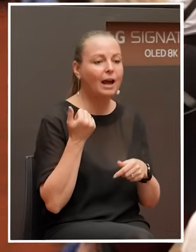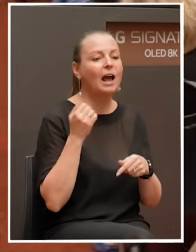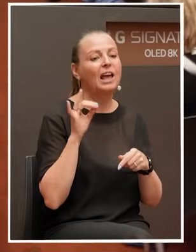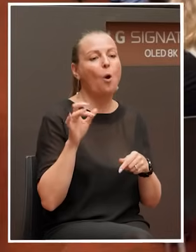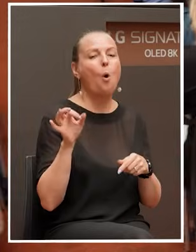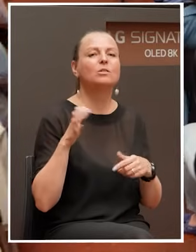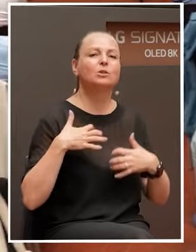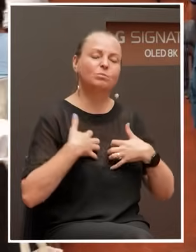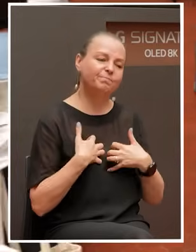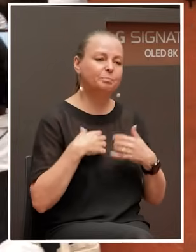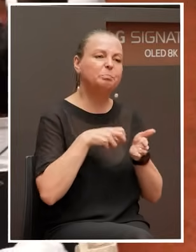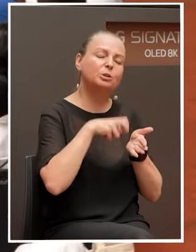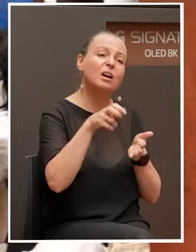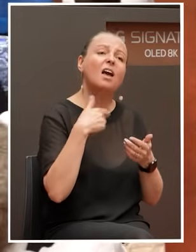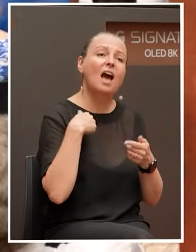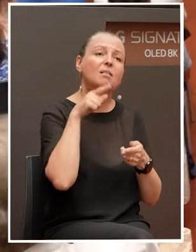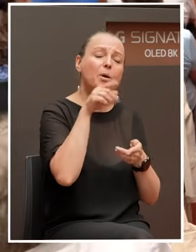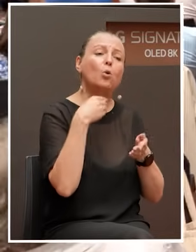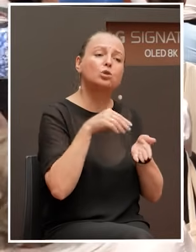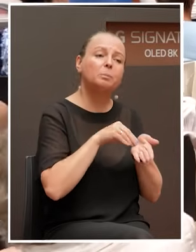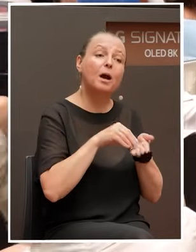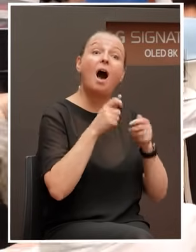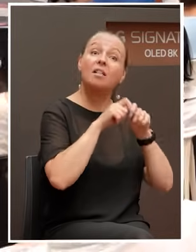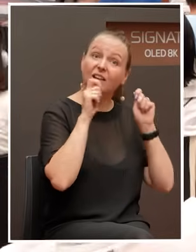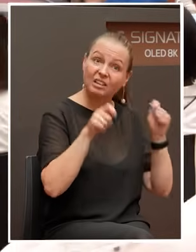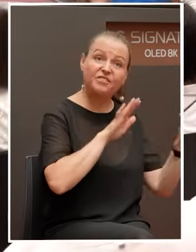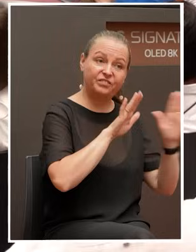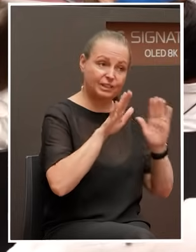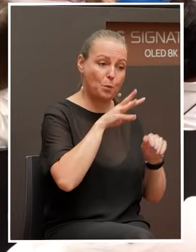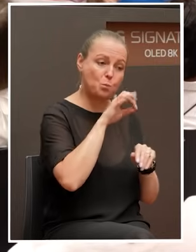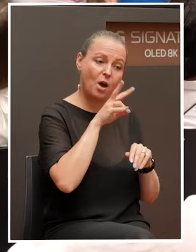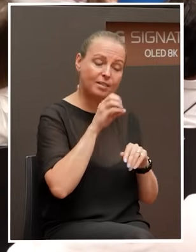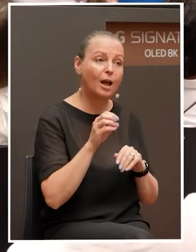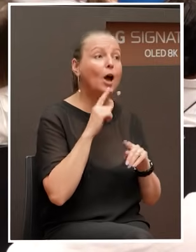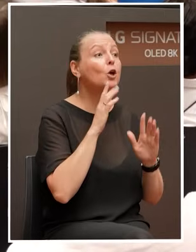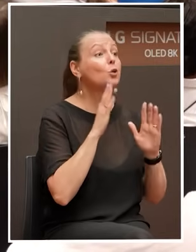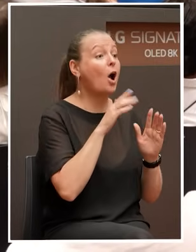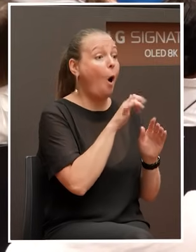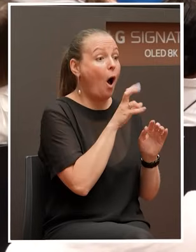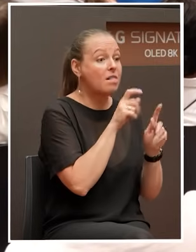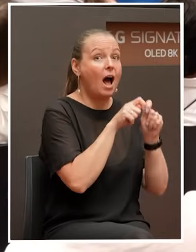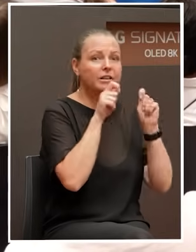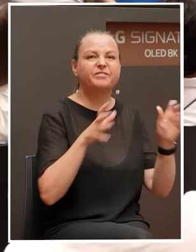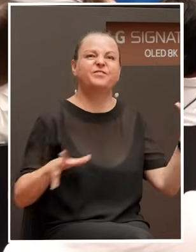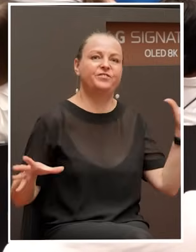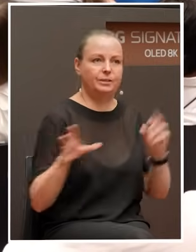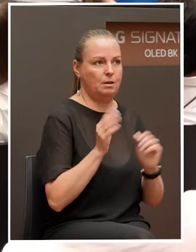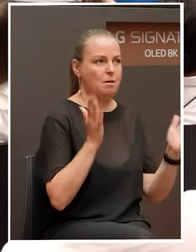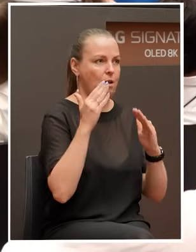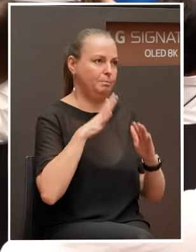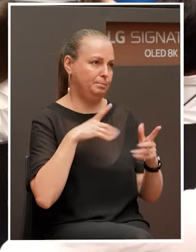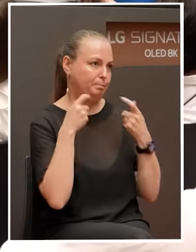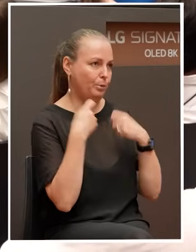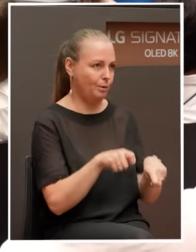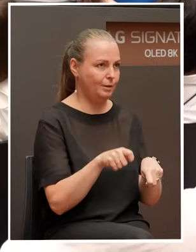с горечью пишет сыну. «Я тебе уже писал, что открылась выставка Моне. Так вот, только она открылась, как все картины были проданы,